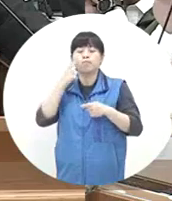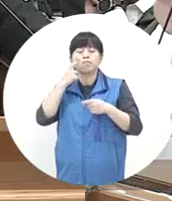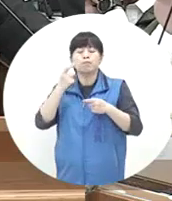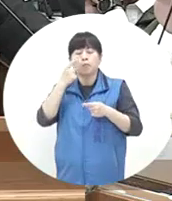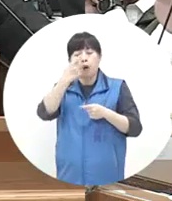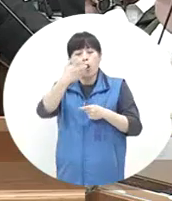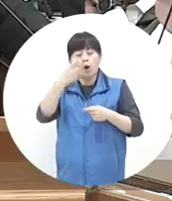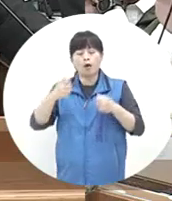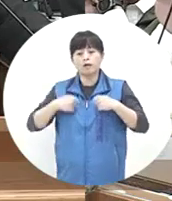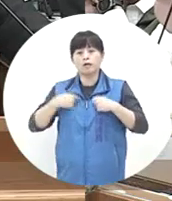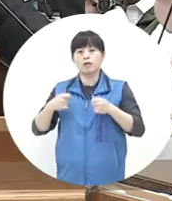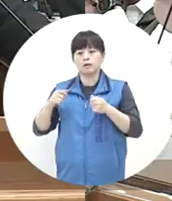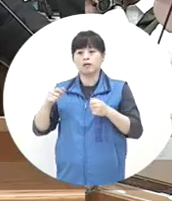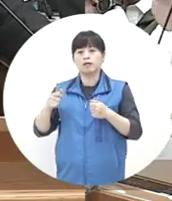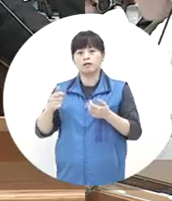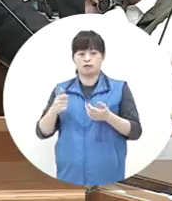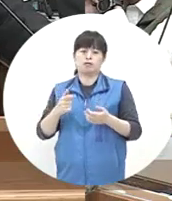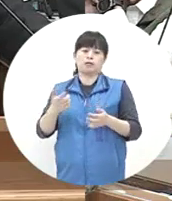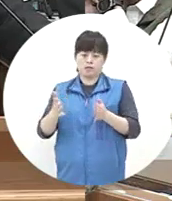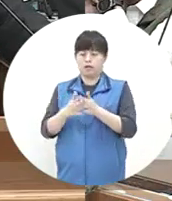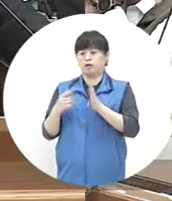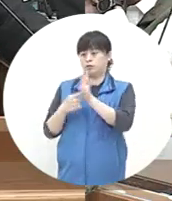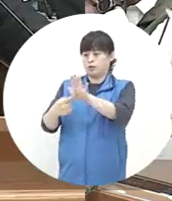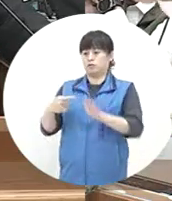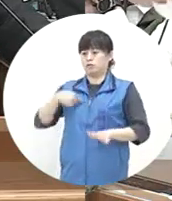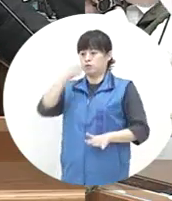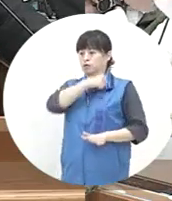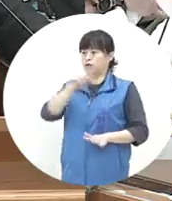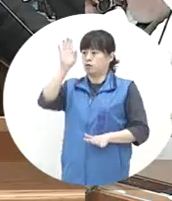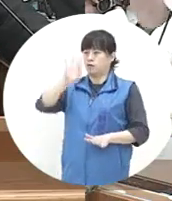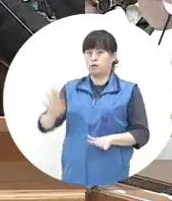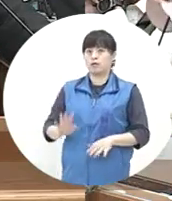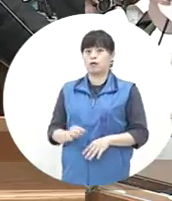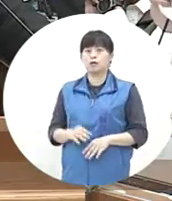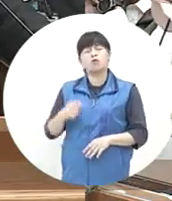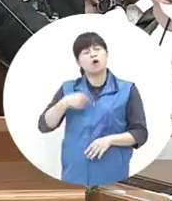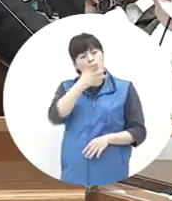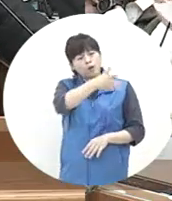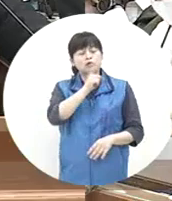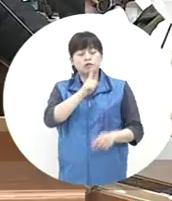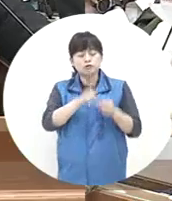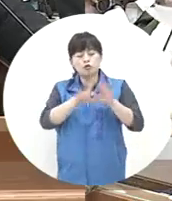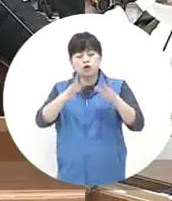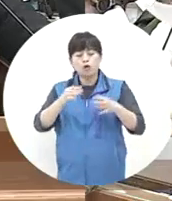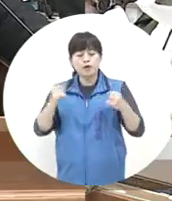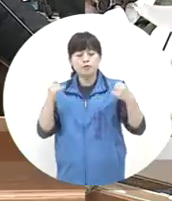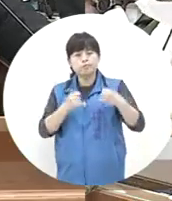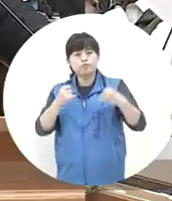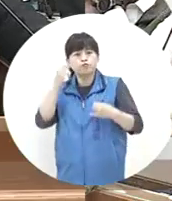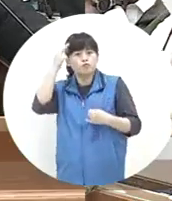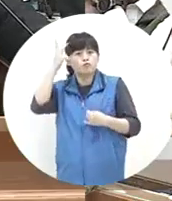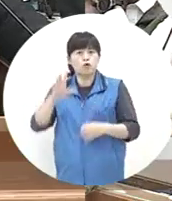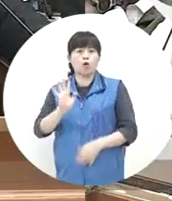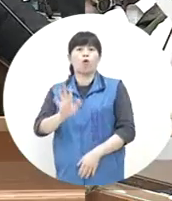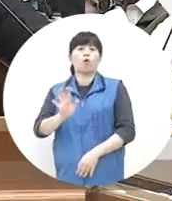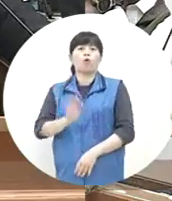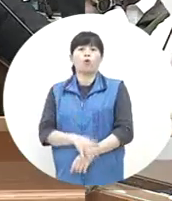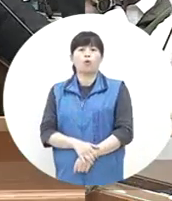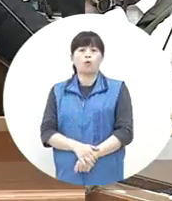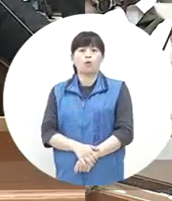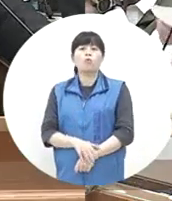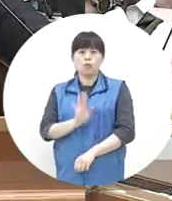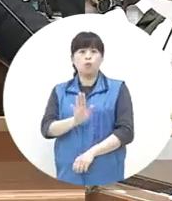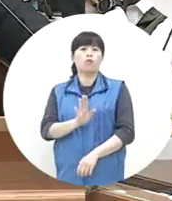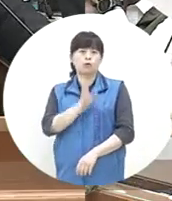然，要表示我们国家的态度啊，要严厉的。 我只是问中国有没有敌意啦？ 当然呢、啊， 好，有对